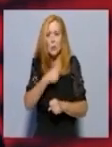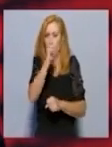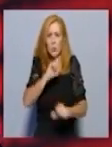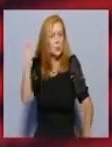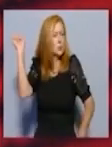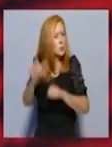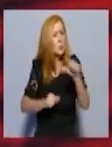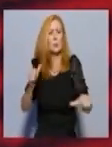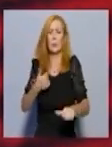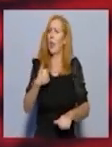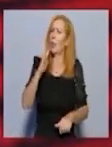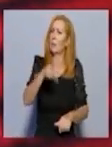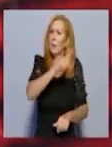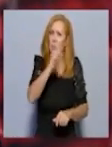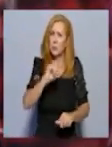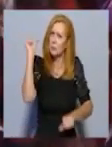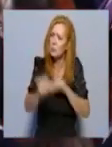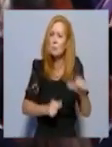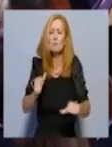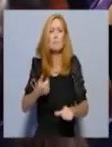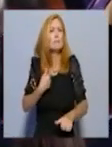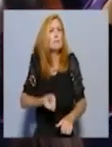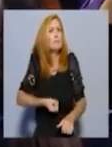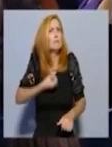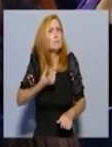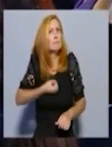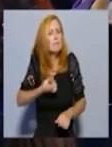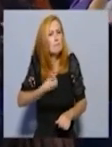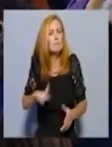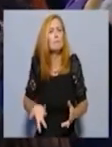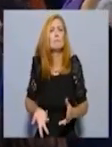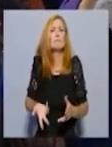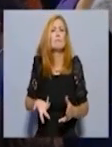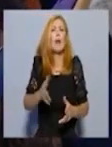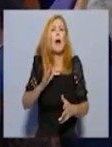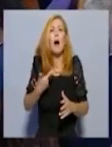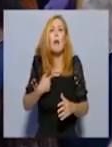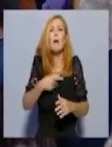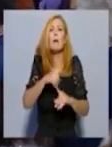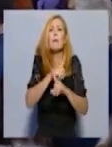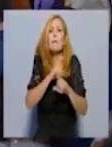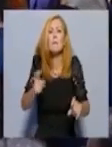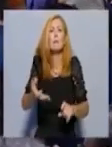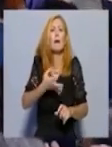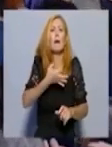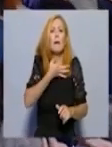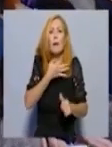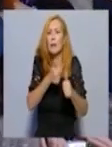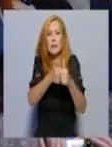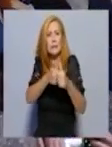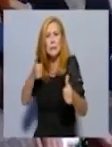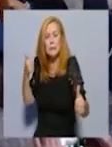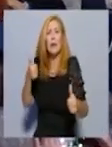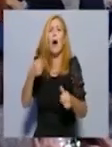διαδηλώσεων και αστυνομία στα πανεπιστήμια και ευρύτερα για την επιβολή ενός ασφικτικού πλαισίου ενός ολιγαρχικού καπιταλισμού. Στη